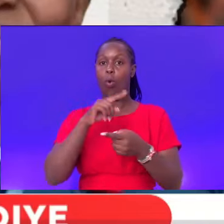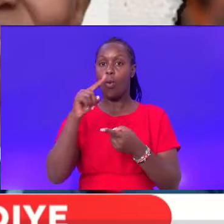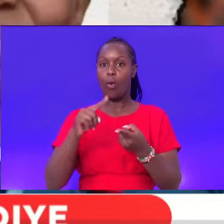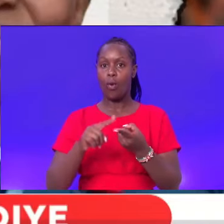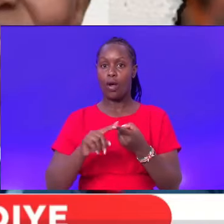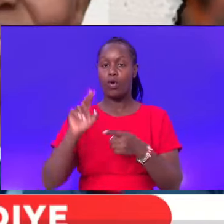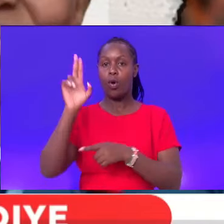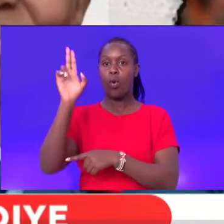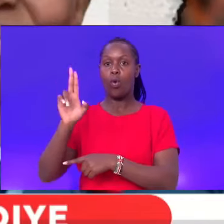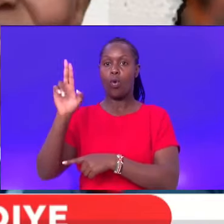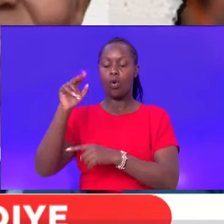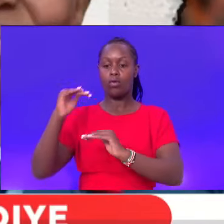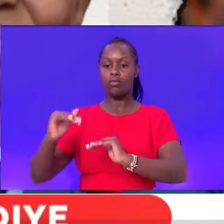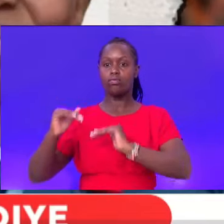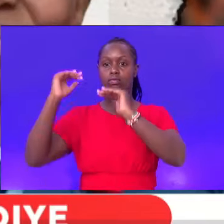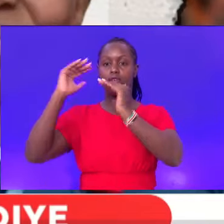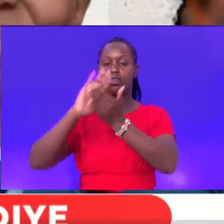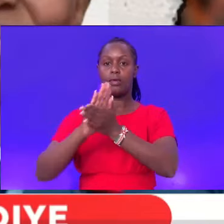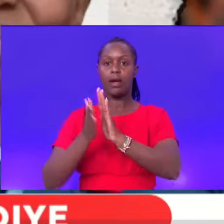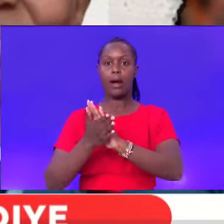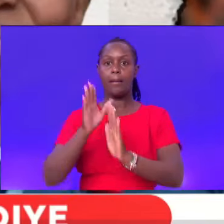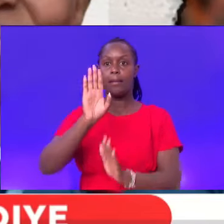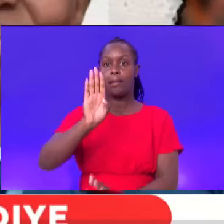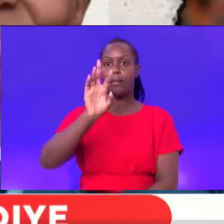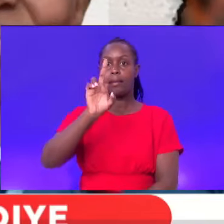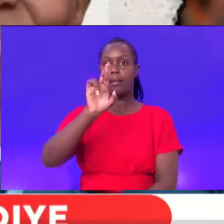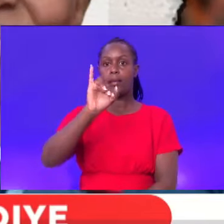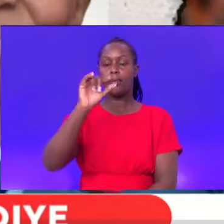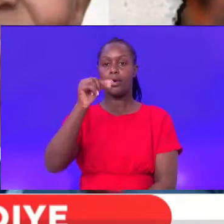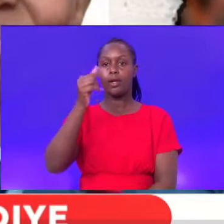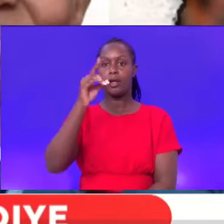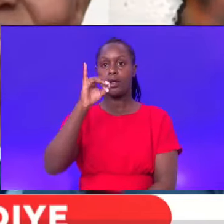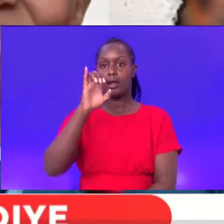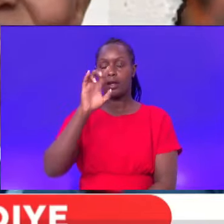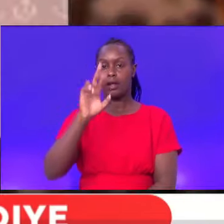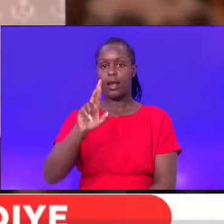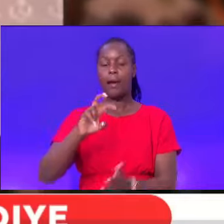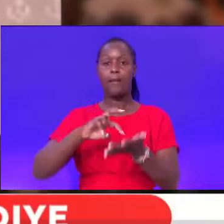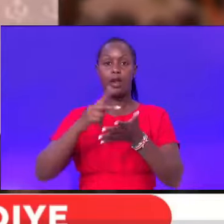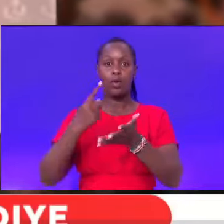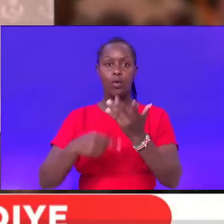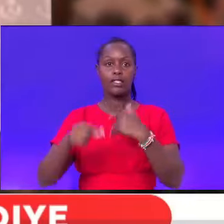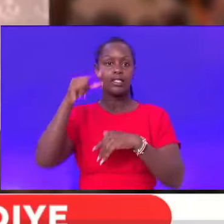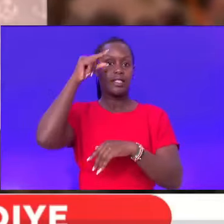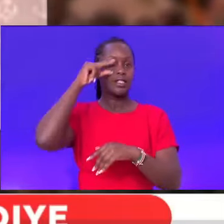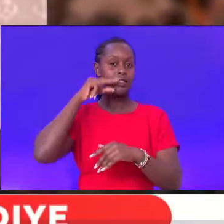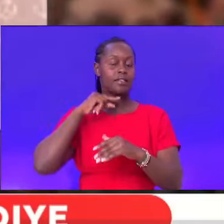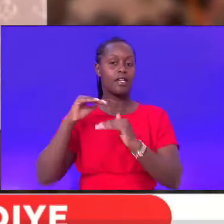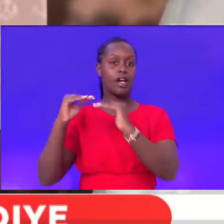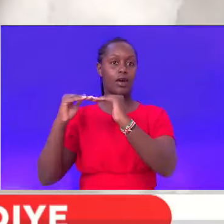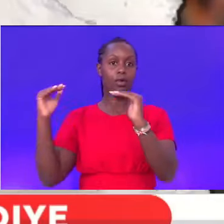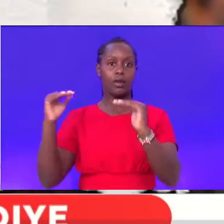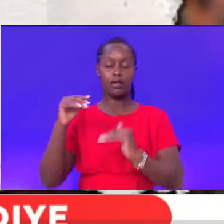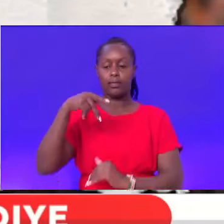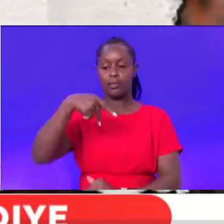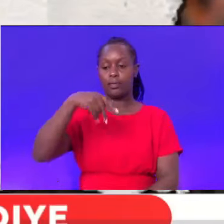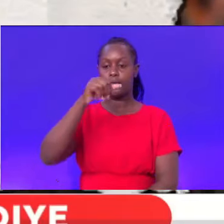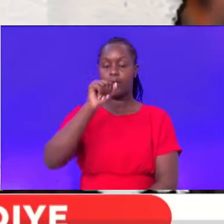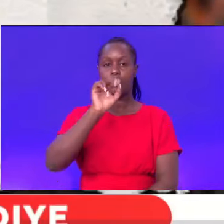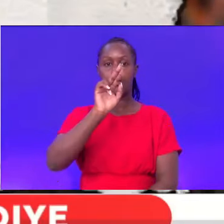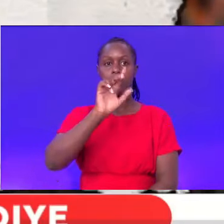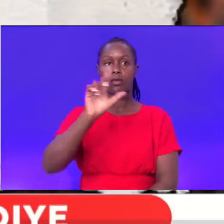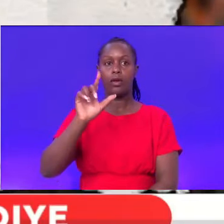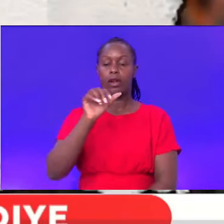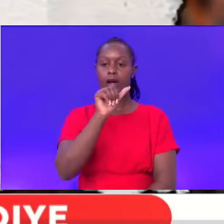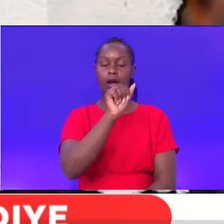Kenyatta alimpandisha cheo kuwa brigedia, hii ikionekana kama usawa wa jinsia katika kikosi cha jeshi. Paul Awor Otieno ameteuliwa na